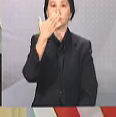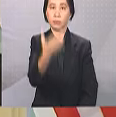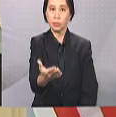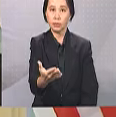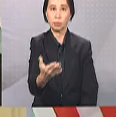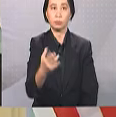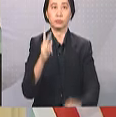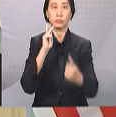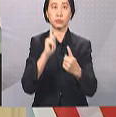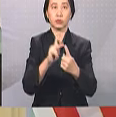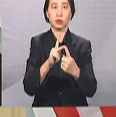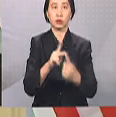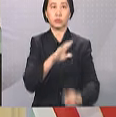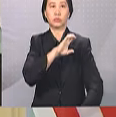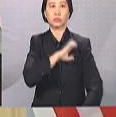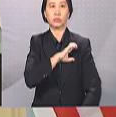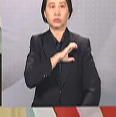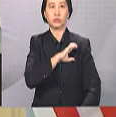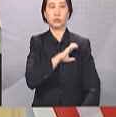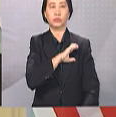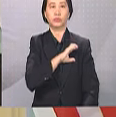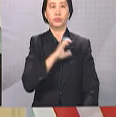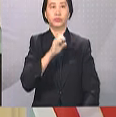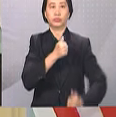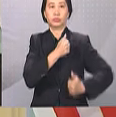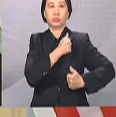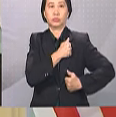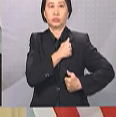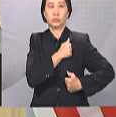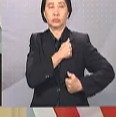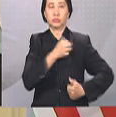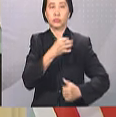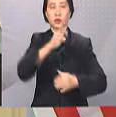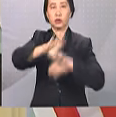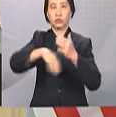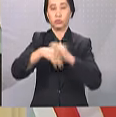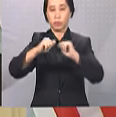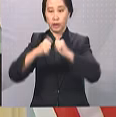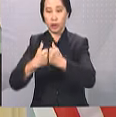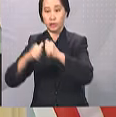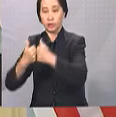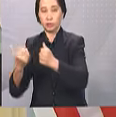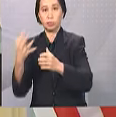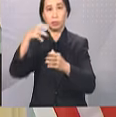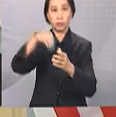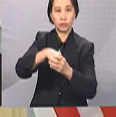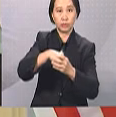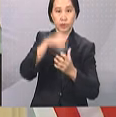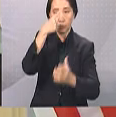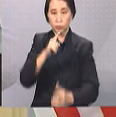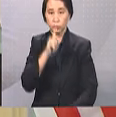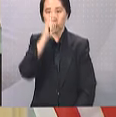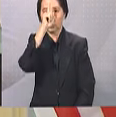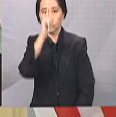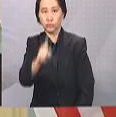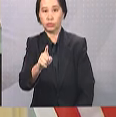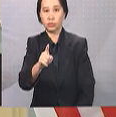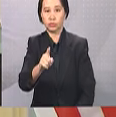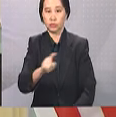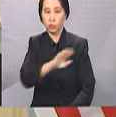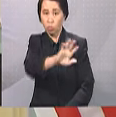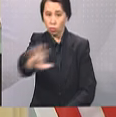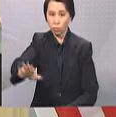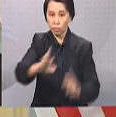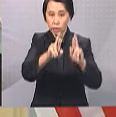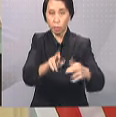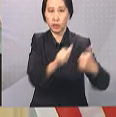kita kepada pihak PDRM, ATM dan semua agensi yang terlibat bagi memastikan pematuhan